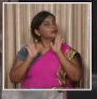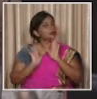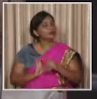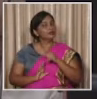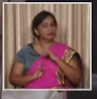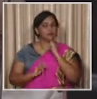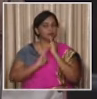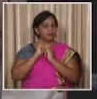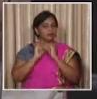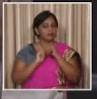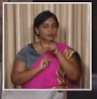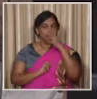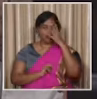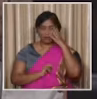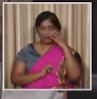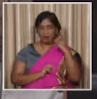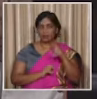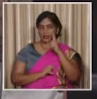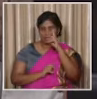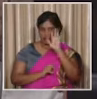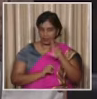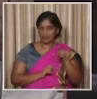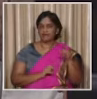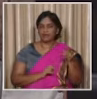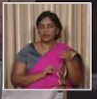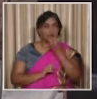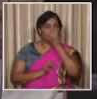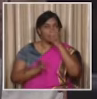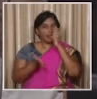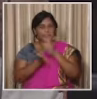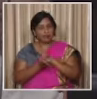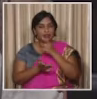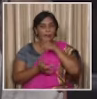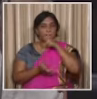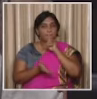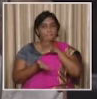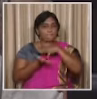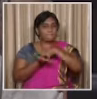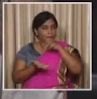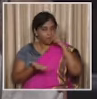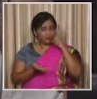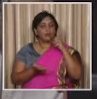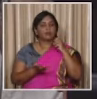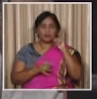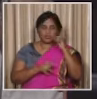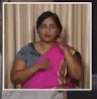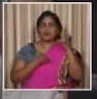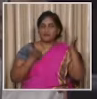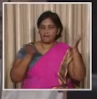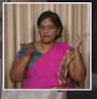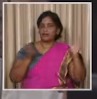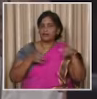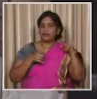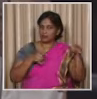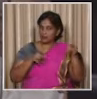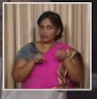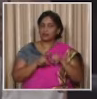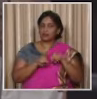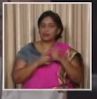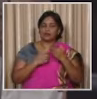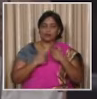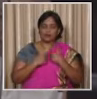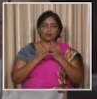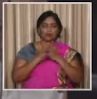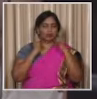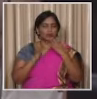ඒ විවේචකයන් අමතක කරන දෙයක් තියෙනවා, මල් තලමින් රොන් ගන්න අවස්ථාවුත් තියෙන බව. මේකට අපට